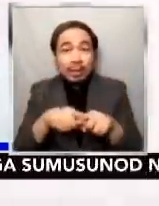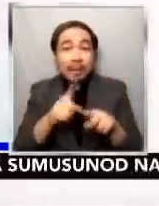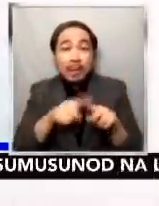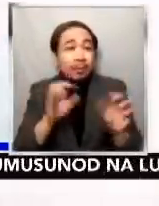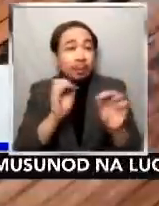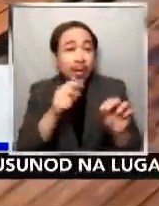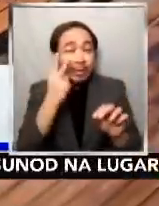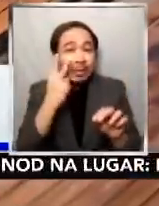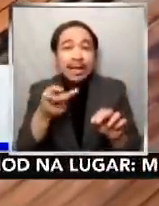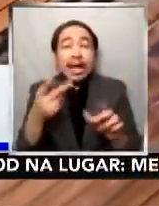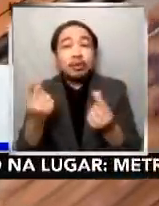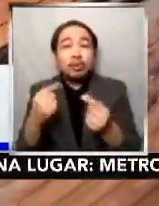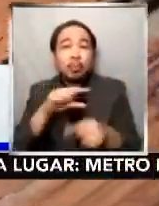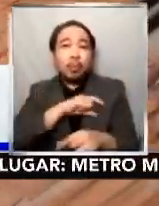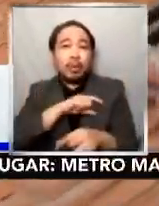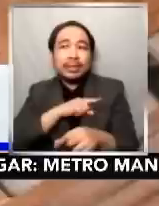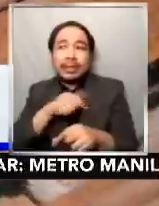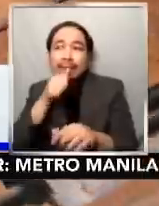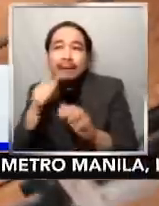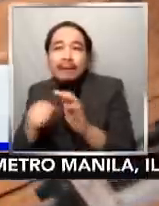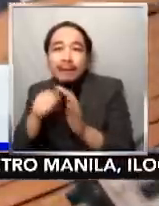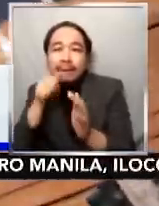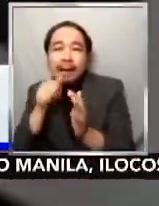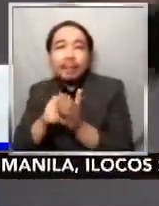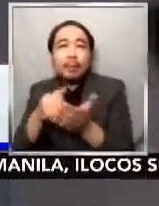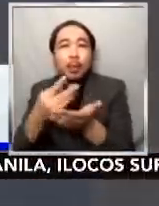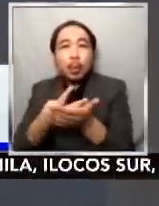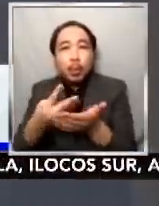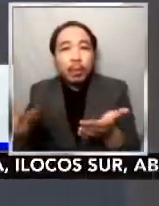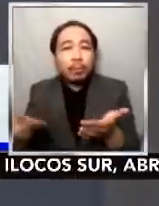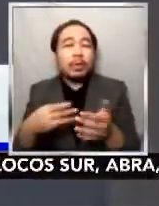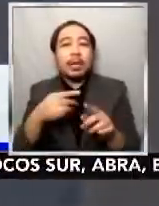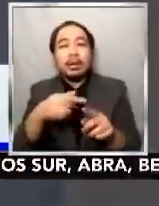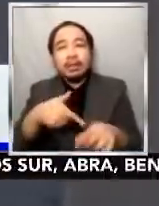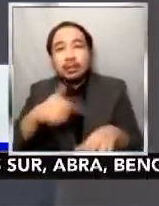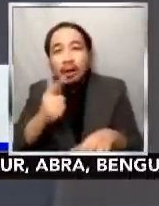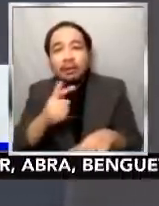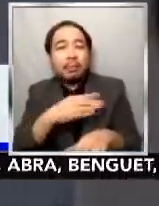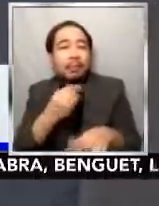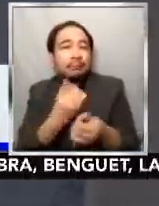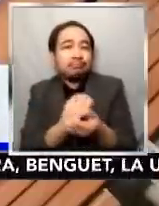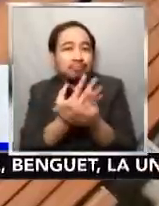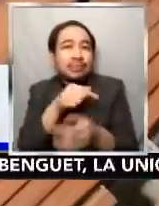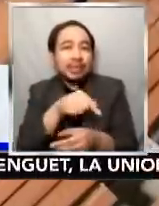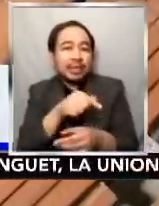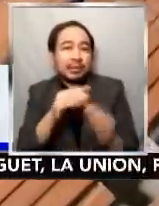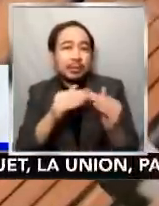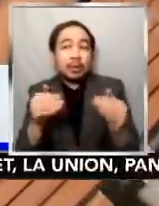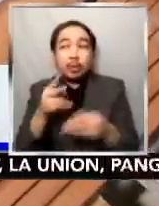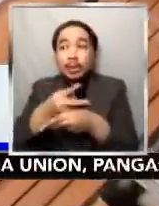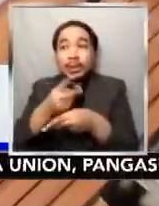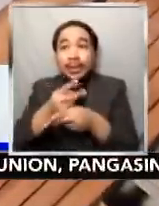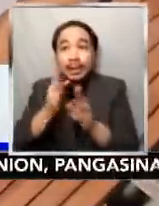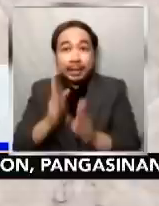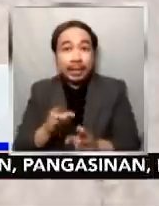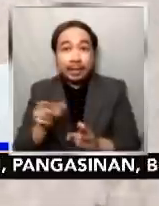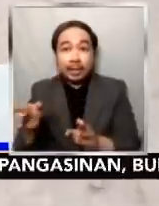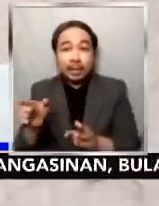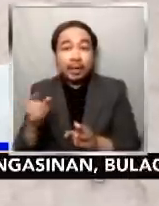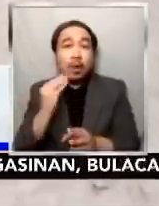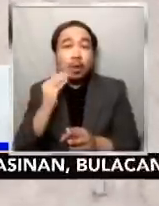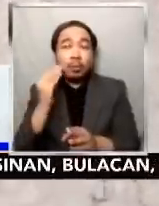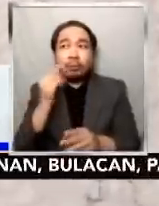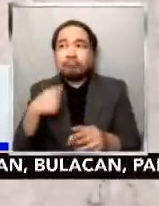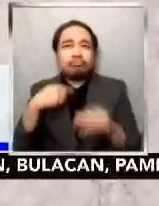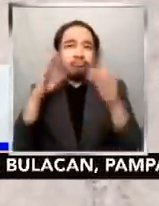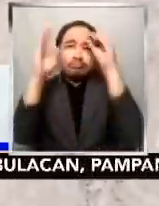mga pulis ng mga armas at pampasabog sa lugar. Ayon sa caretaker ng bahay, wala siyang alam na gawain ng grupo, maliban